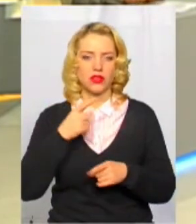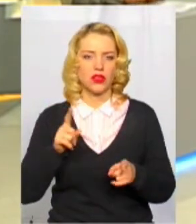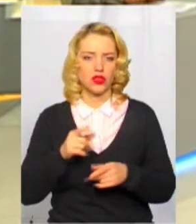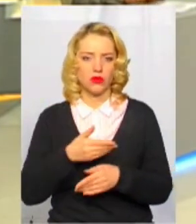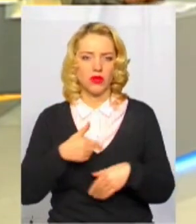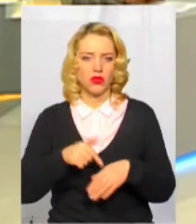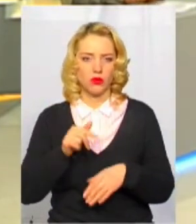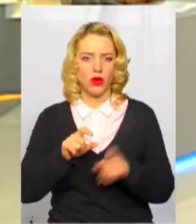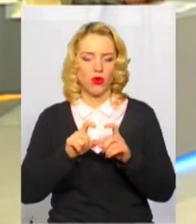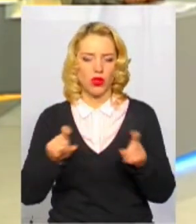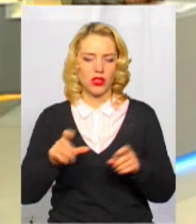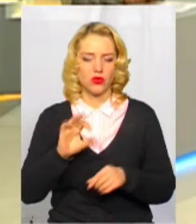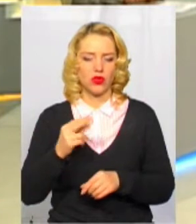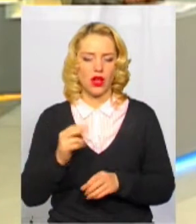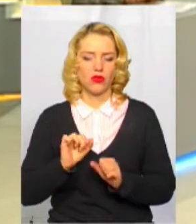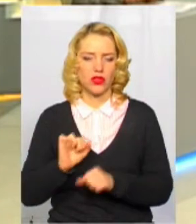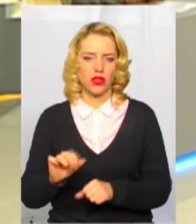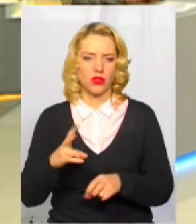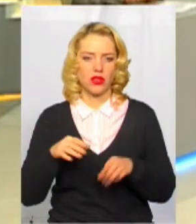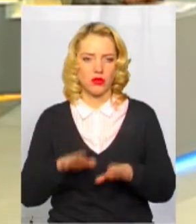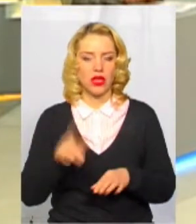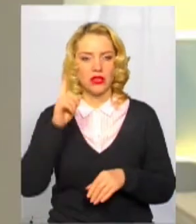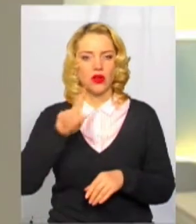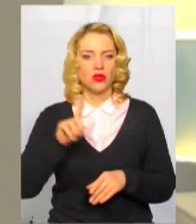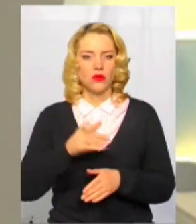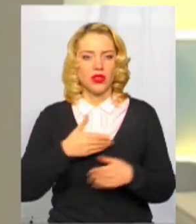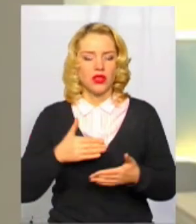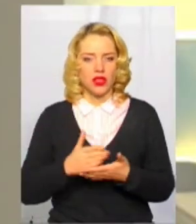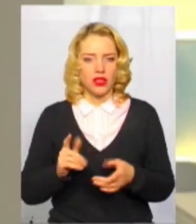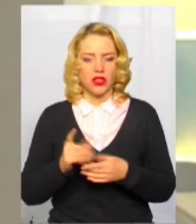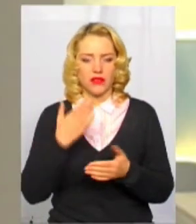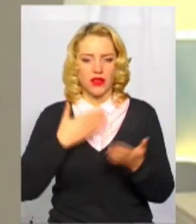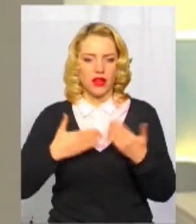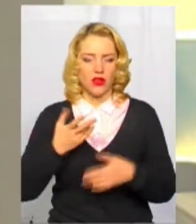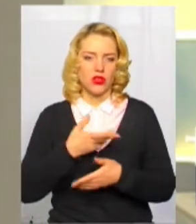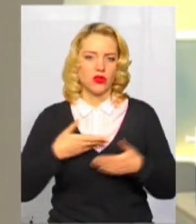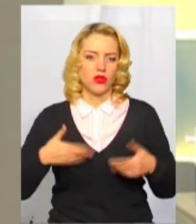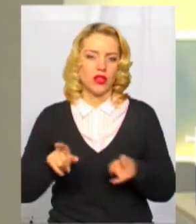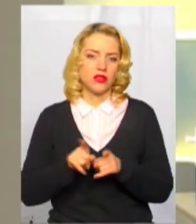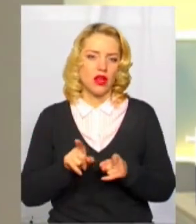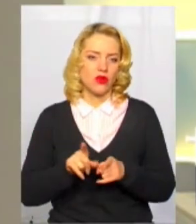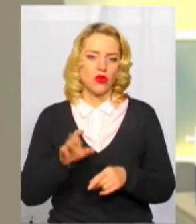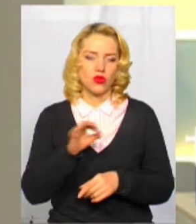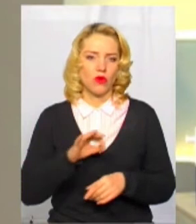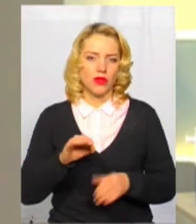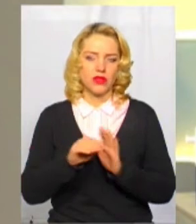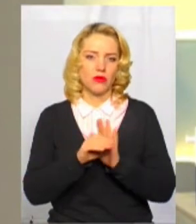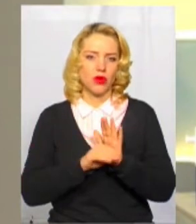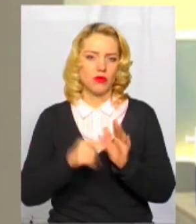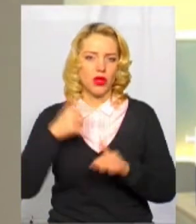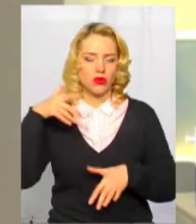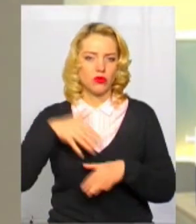органи соціального захисту на місцях знають, що ми є, до нас звертаються. Так само ряд обласних програм. Ми розуміємо, що дуже